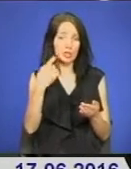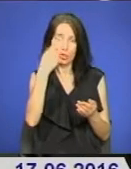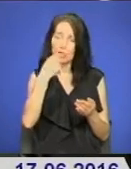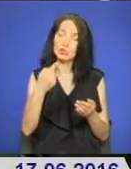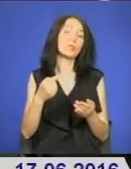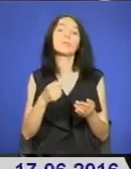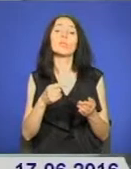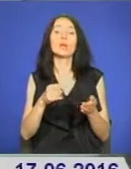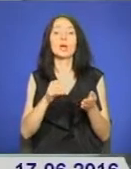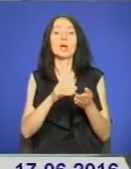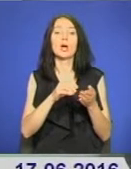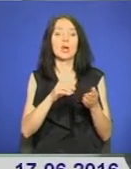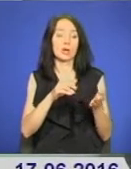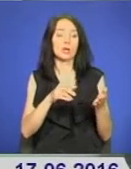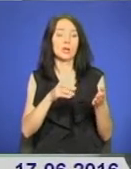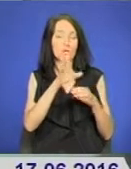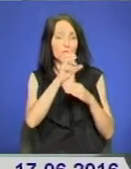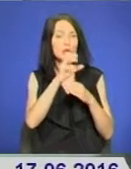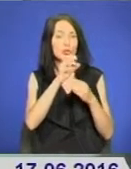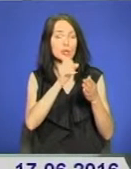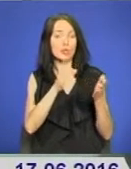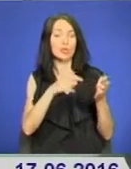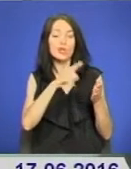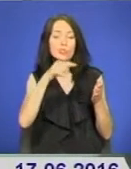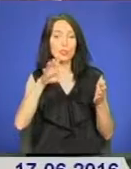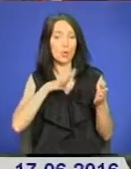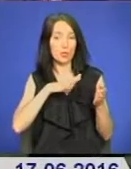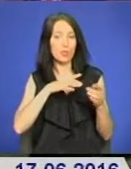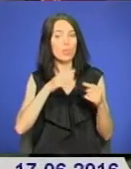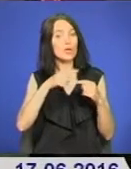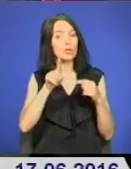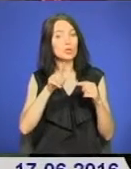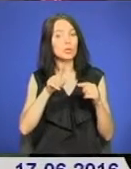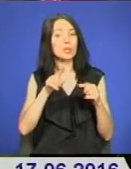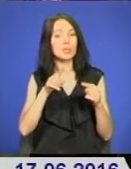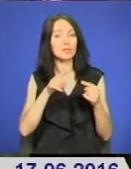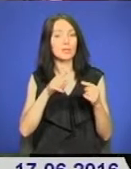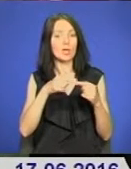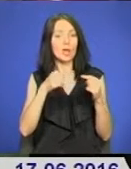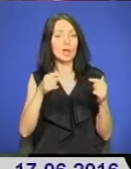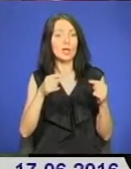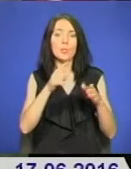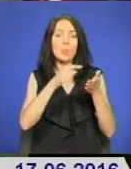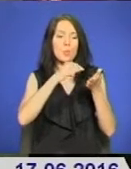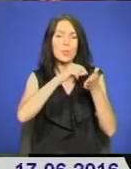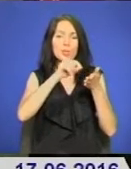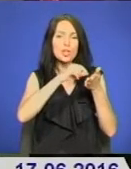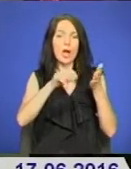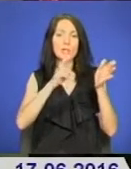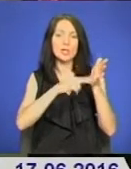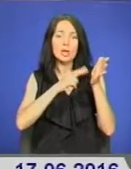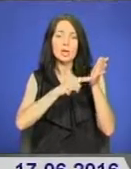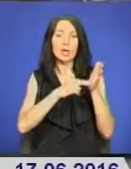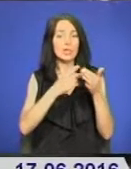маркування виробника і особливі прикмети – замінені деталі, подряпини, наклейки тощо. Проте найкращий спосіб